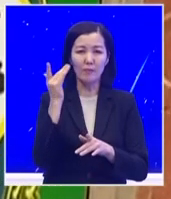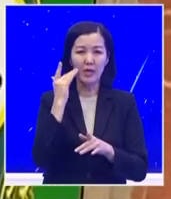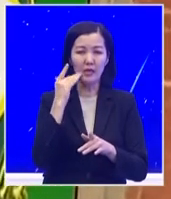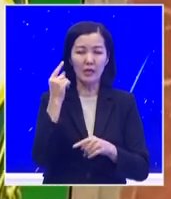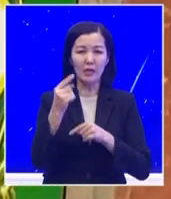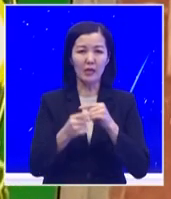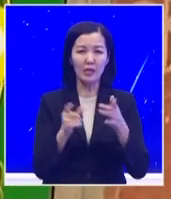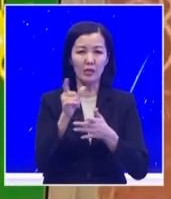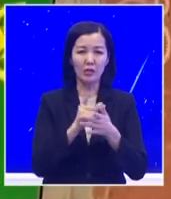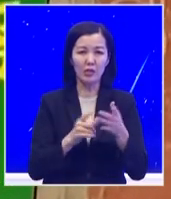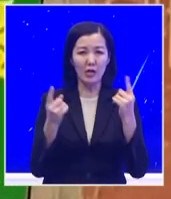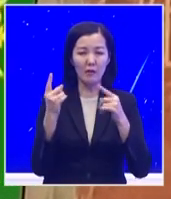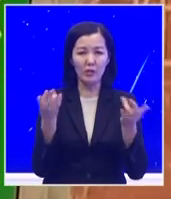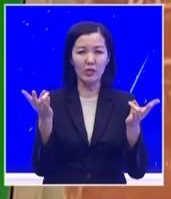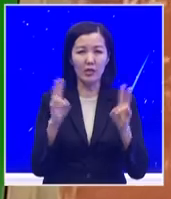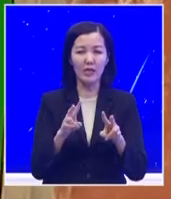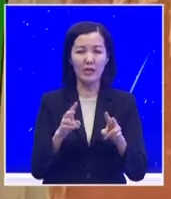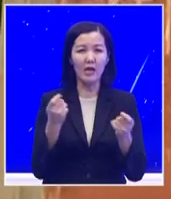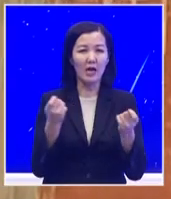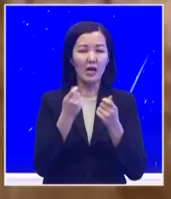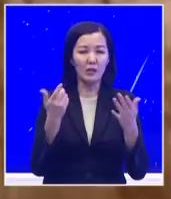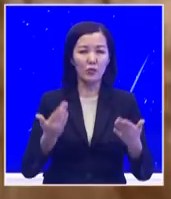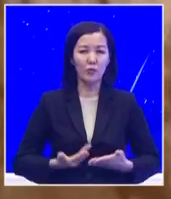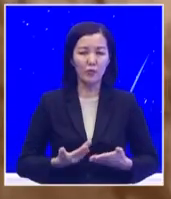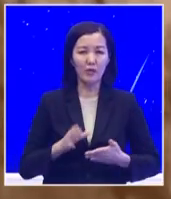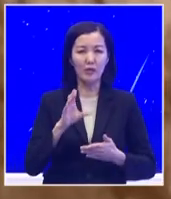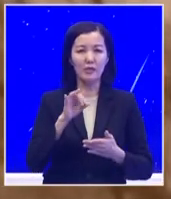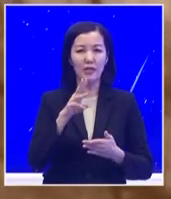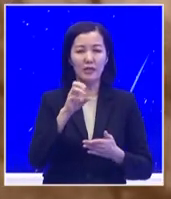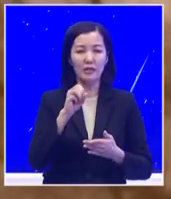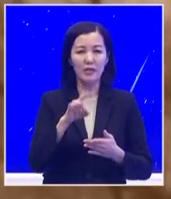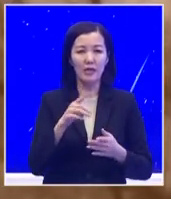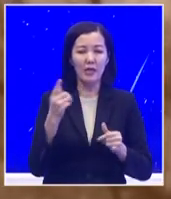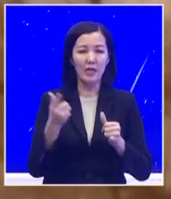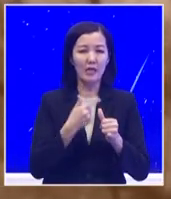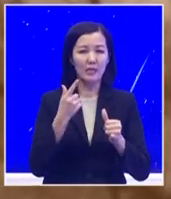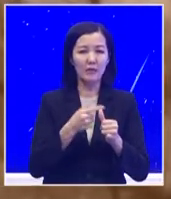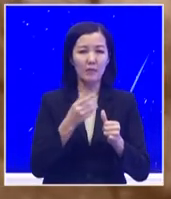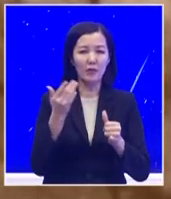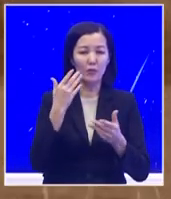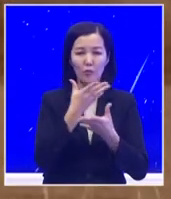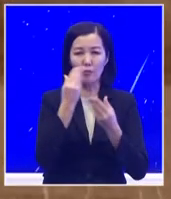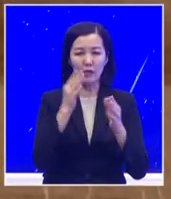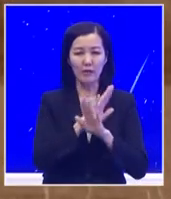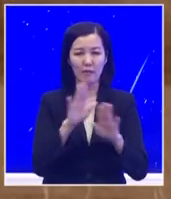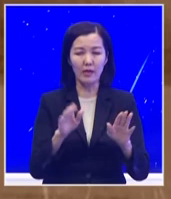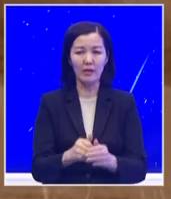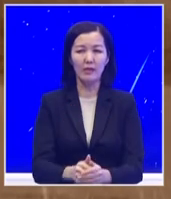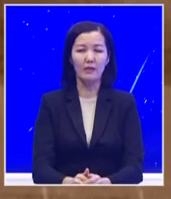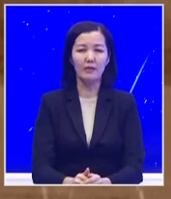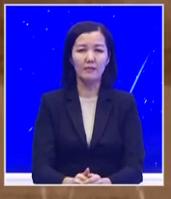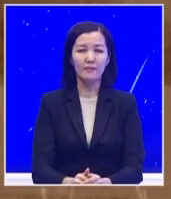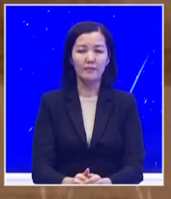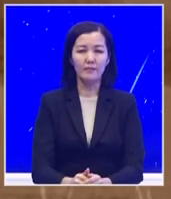мұра қалды. Сондықтан санаулы болса да саналы ғұмыр кешкен Саттар Ерубаев есімі ешқашан ұмытылмақ емес. Айзада Оразалы,